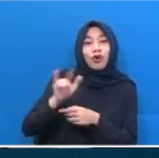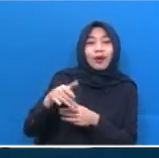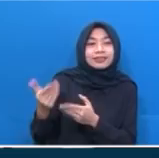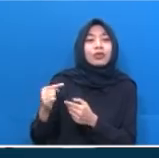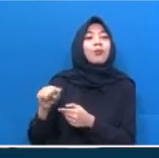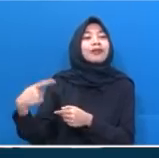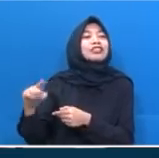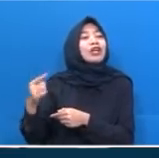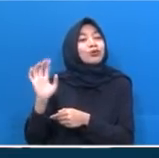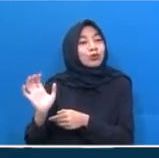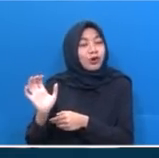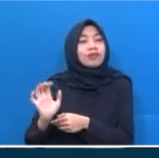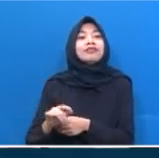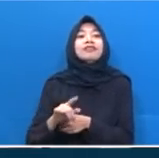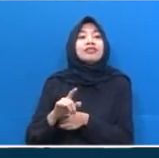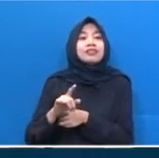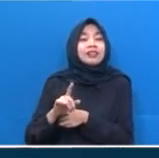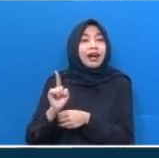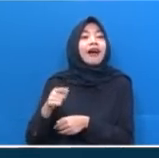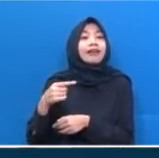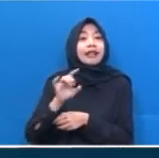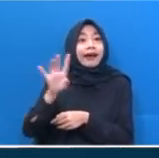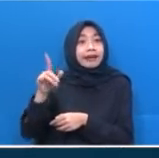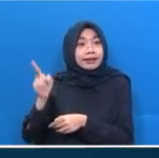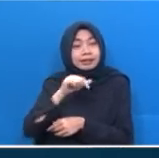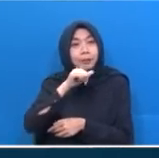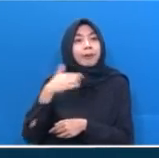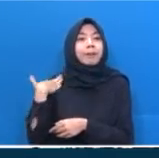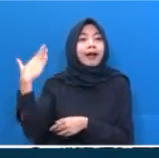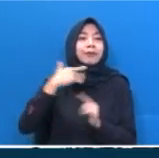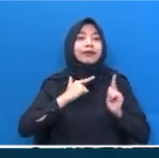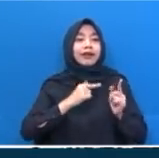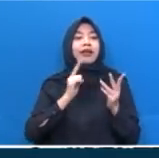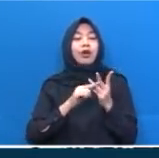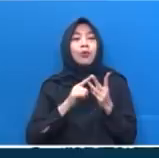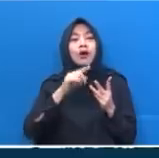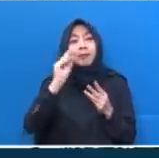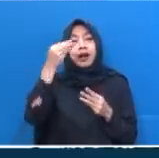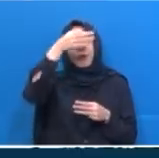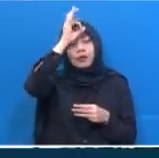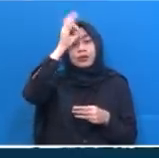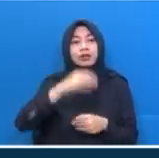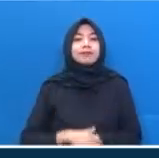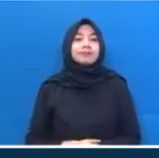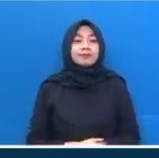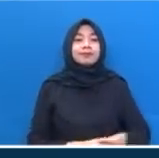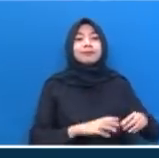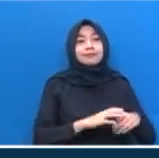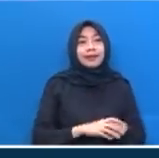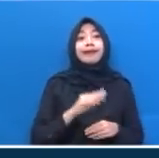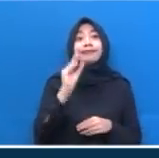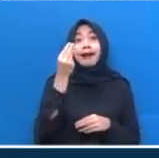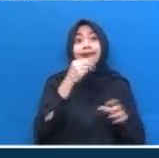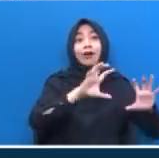Selain itu ada pula Panglima TNI dan Kapolri keakraban dua kubus terlihat pula di